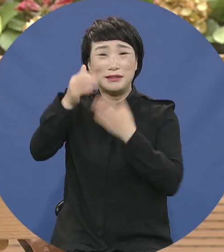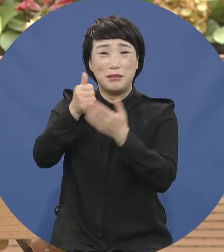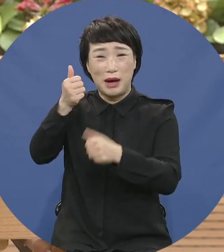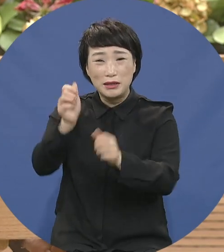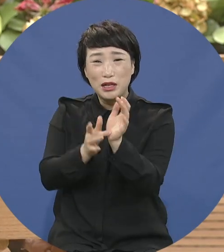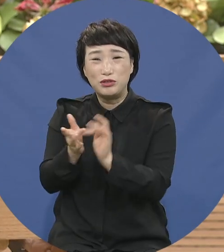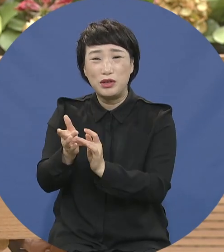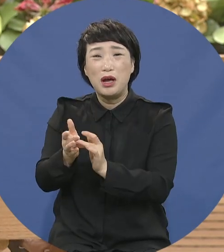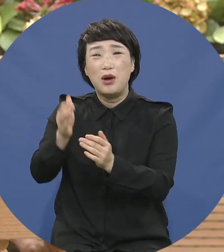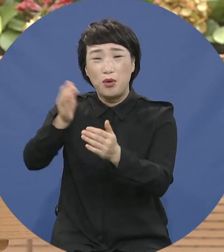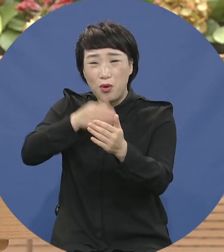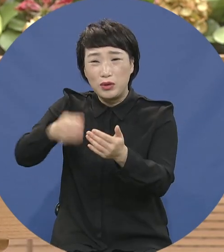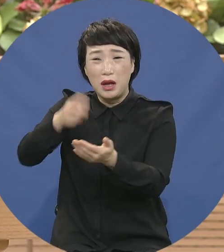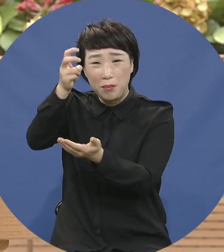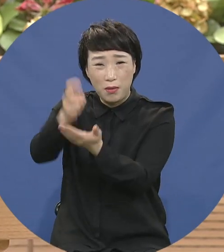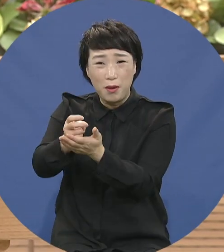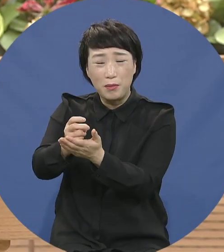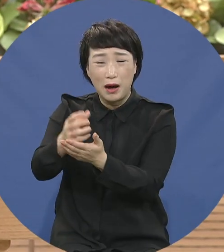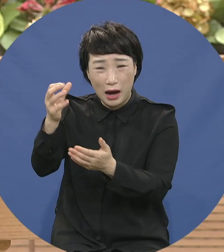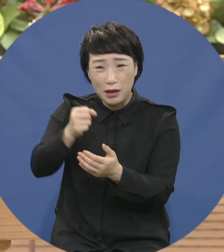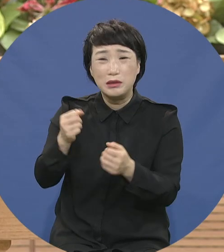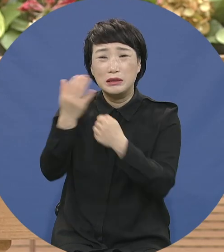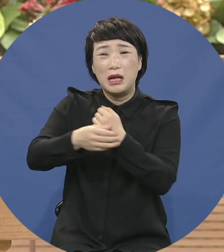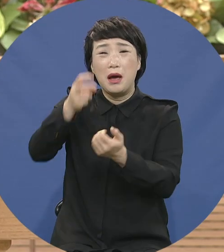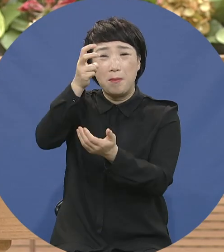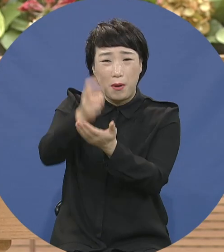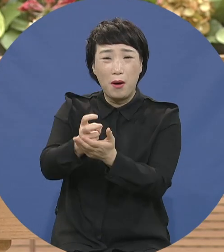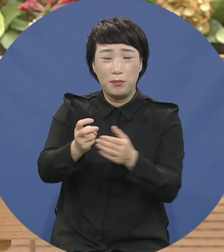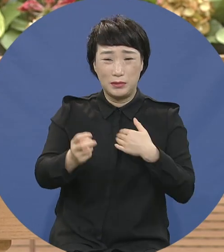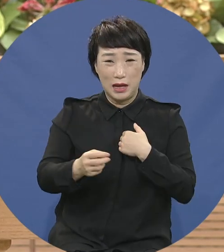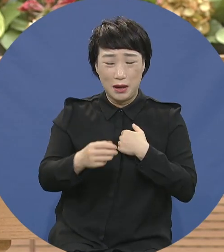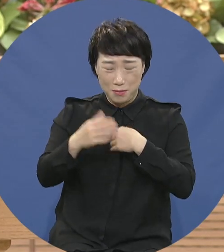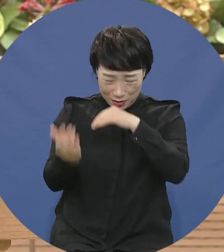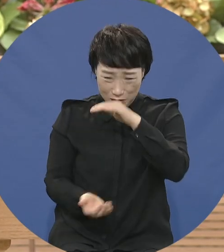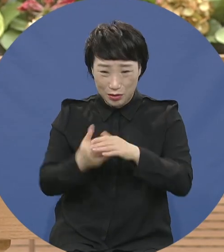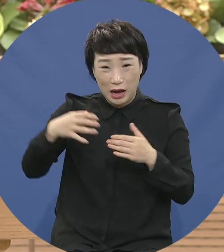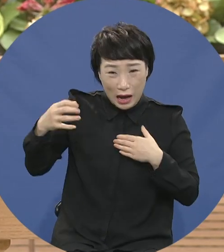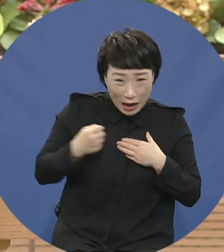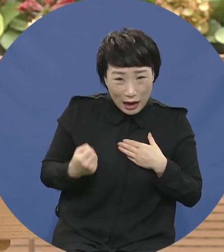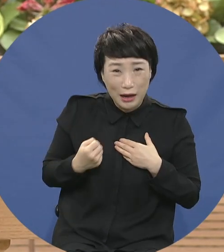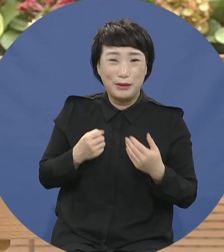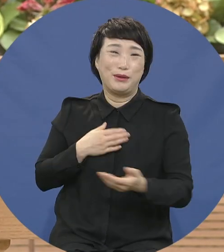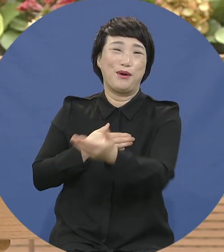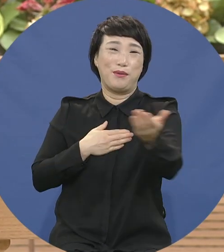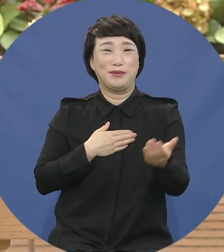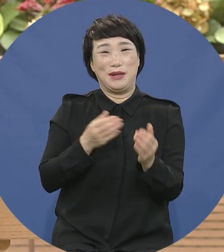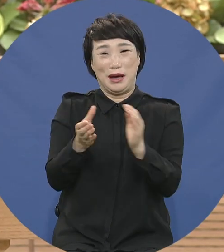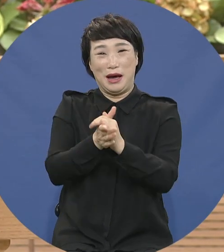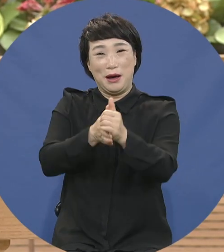아들의 공의의 법으로 은혜의 법이 내게 이루어지신 분, 아멘 합시다.